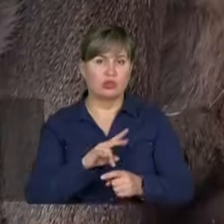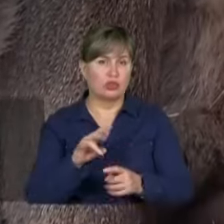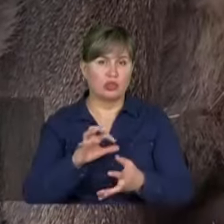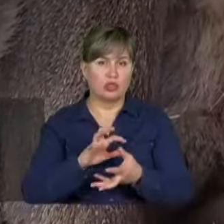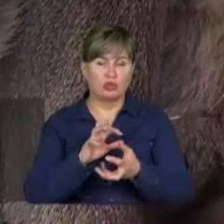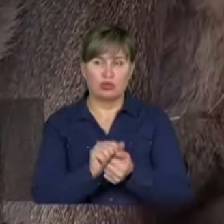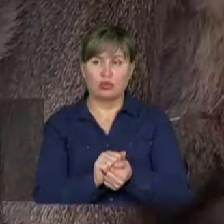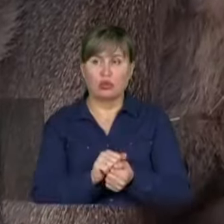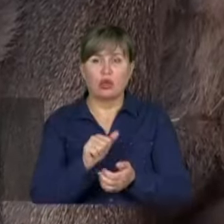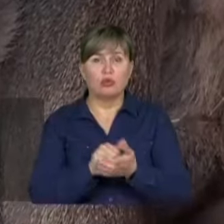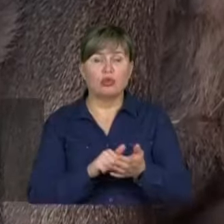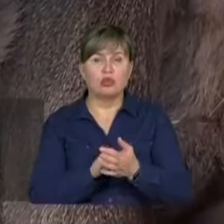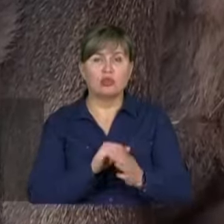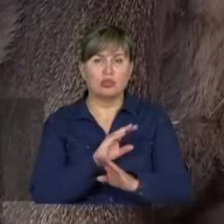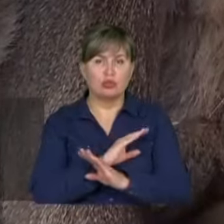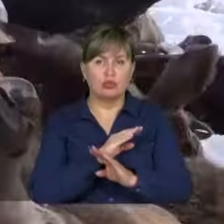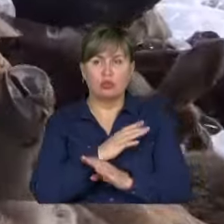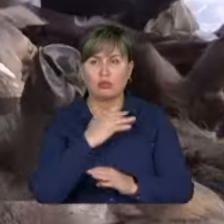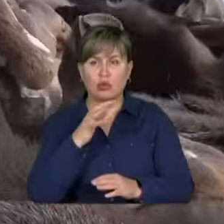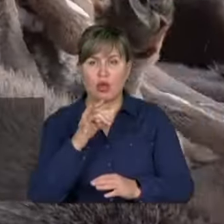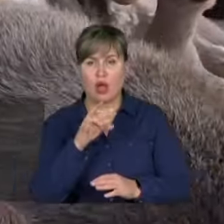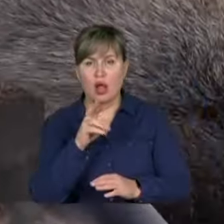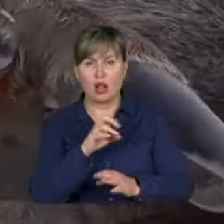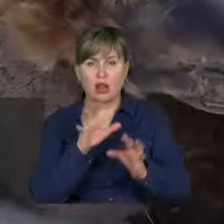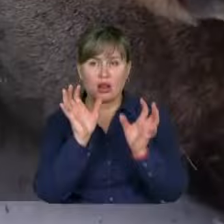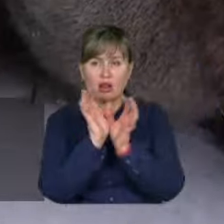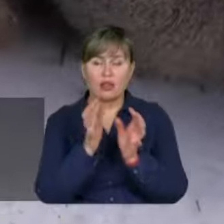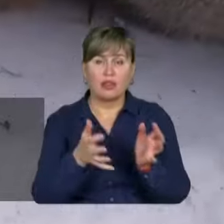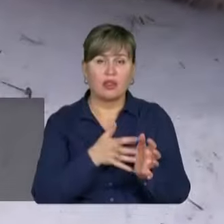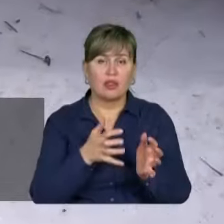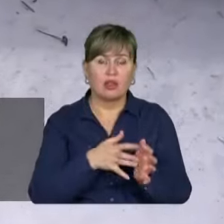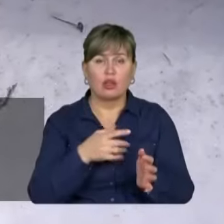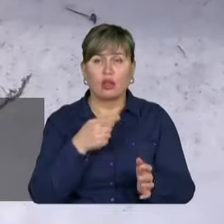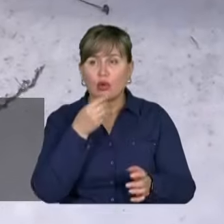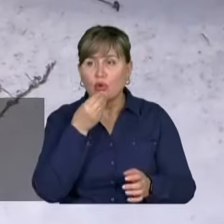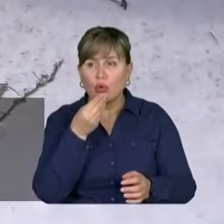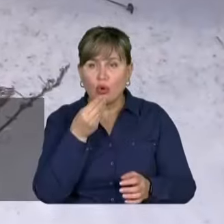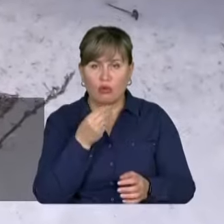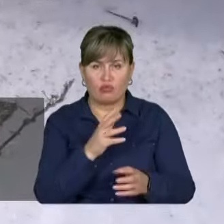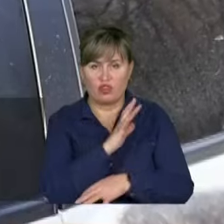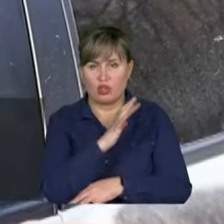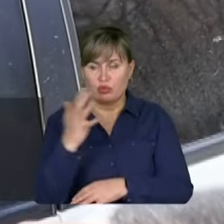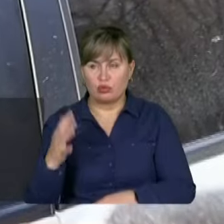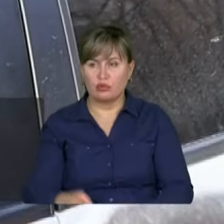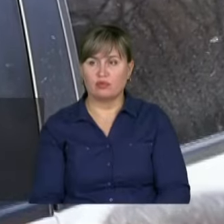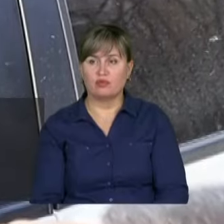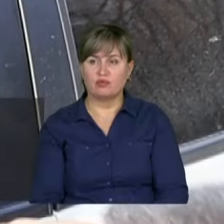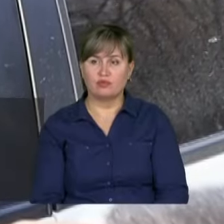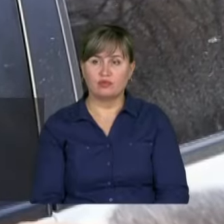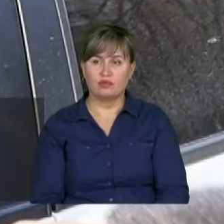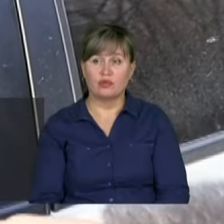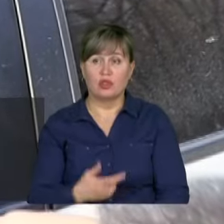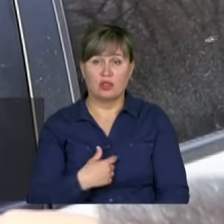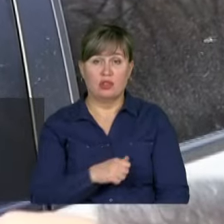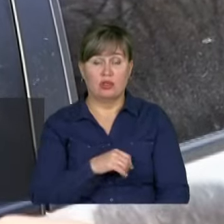Но причиной массовой гибели вымирающего вида оленей – элементарная нехватка корма в лесу, уверены жители. Сам с деревни